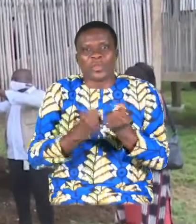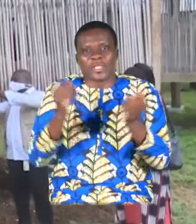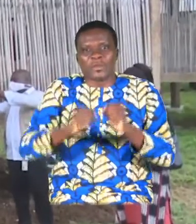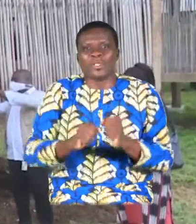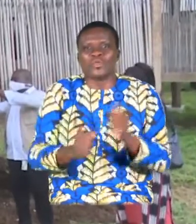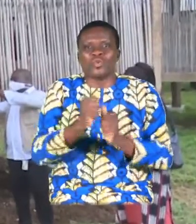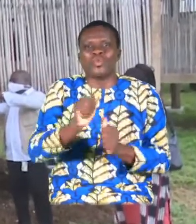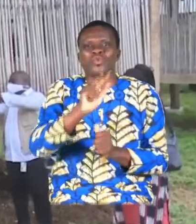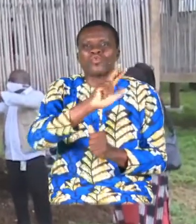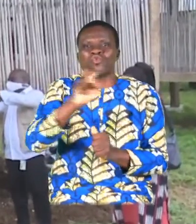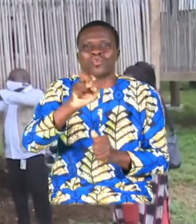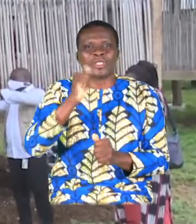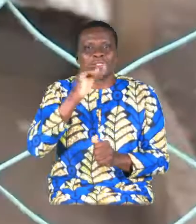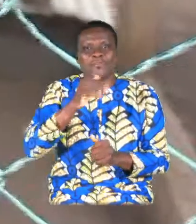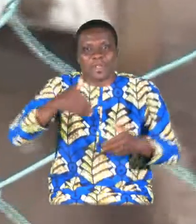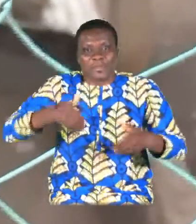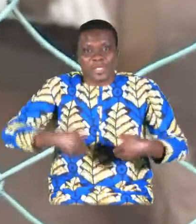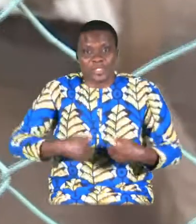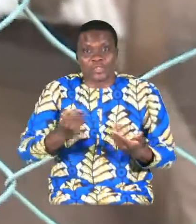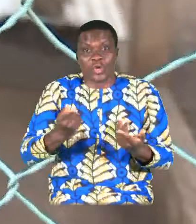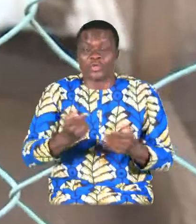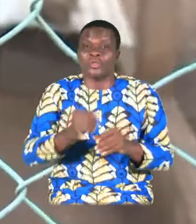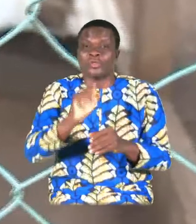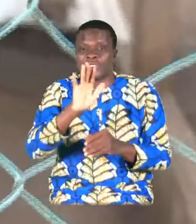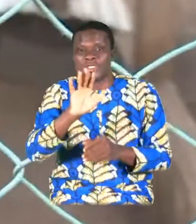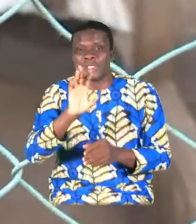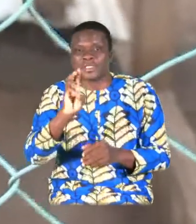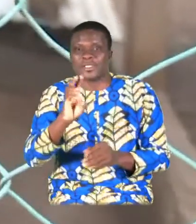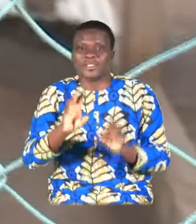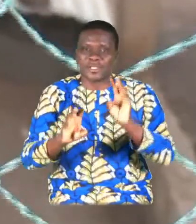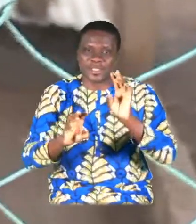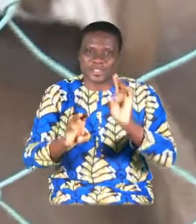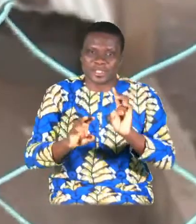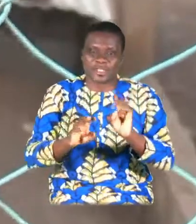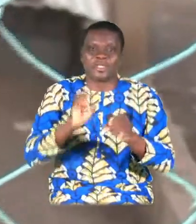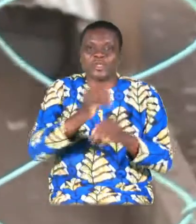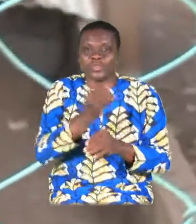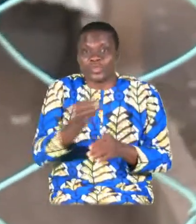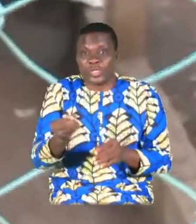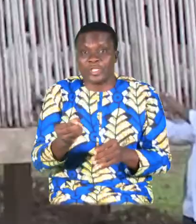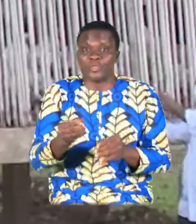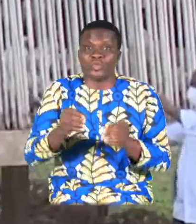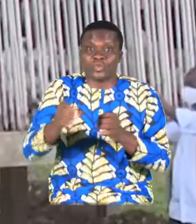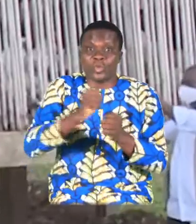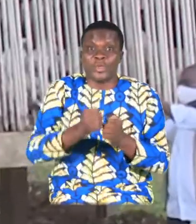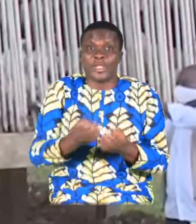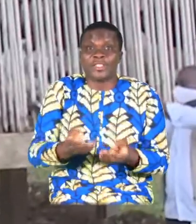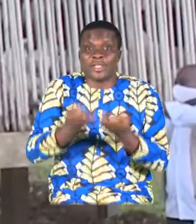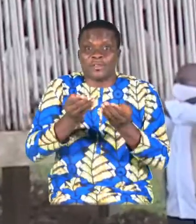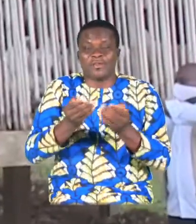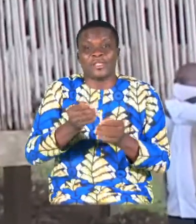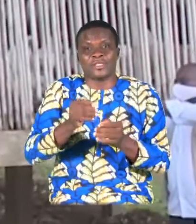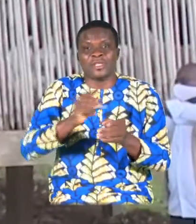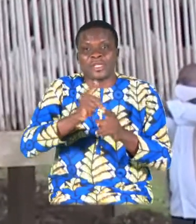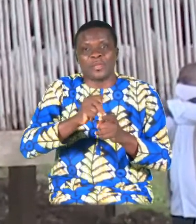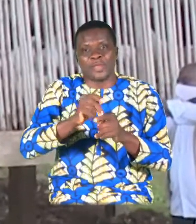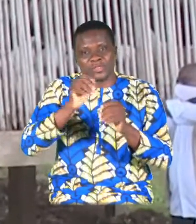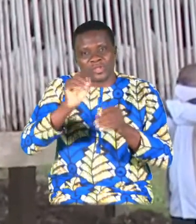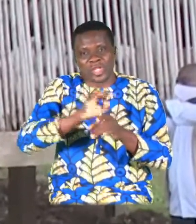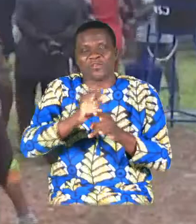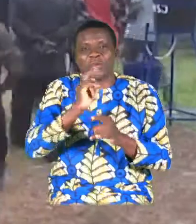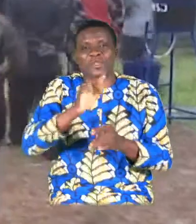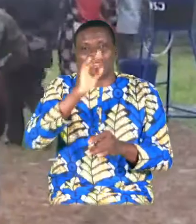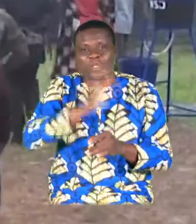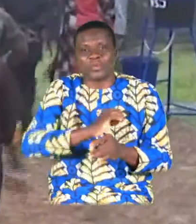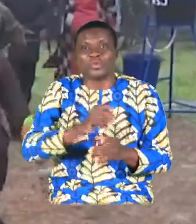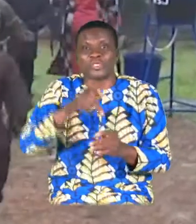300 femmes et jeunes des pôles agricoles 5, 6 et 7 sur l'outil cluster agricole. Les personnes à former sont des bénéficiaires